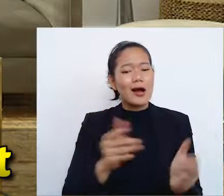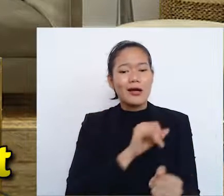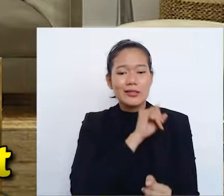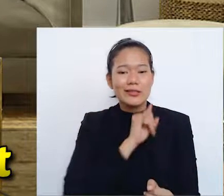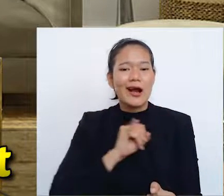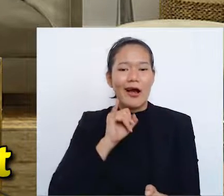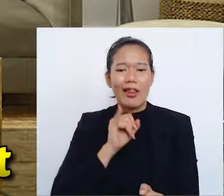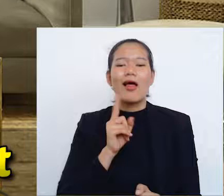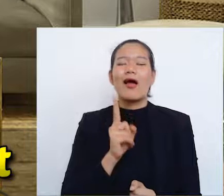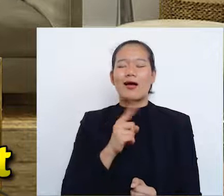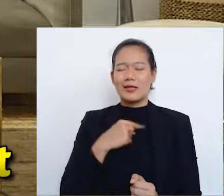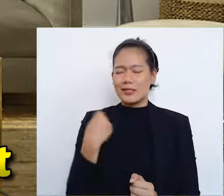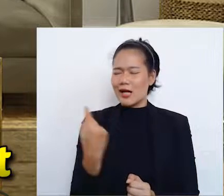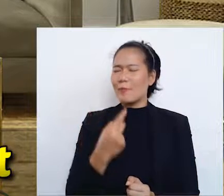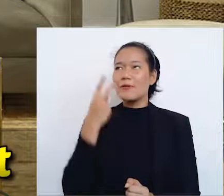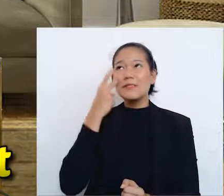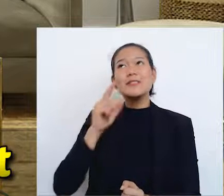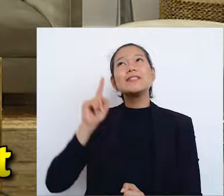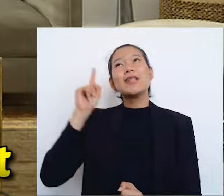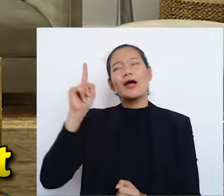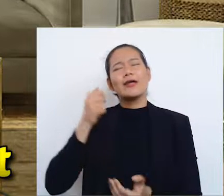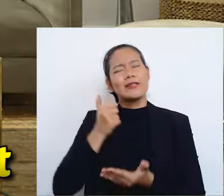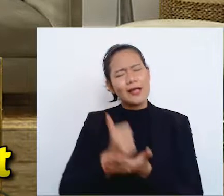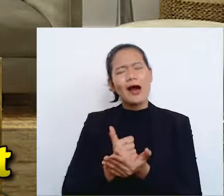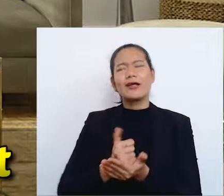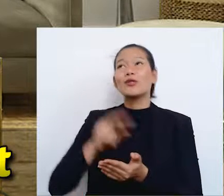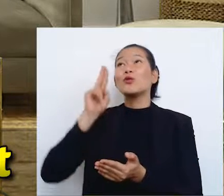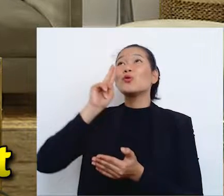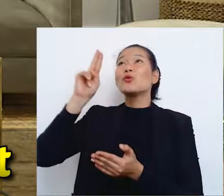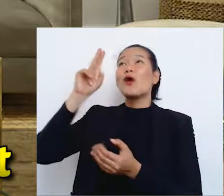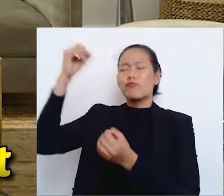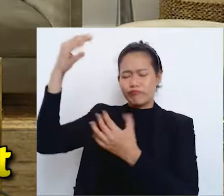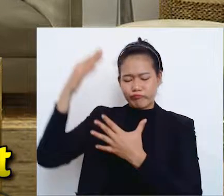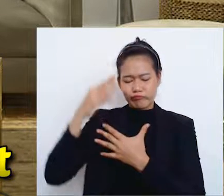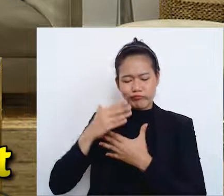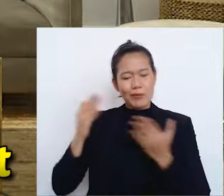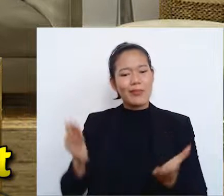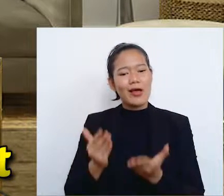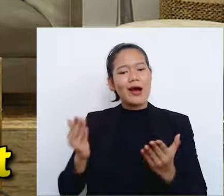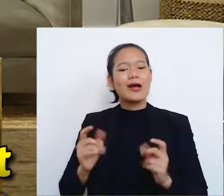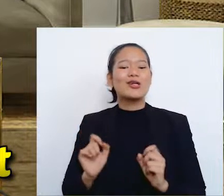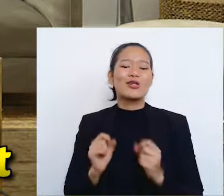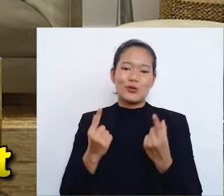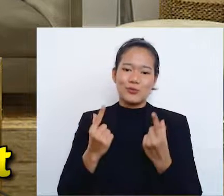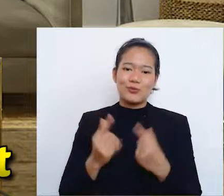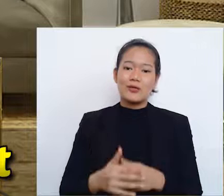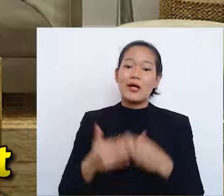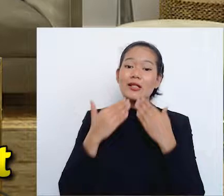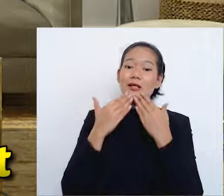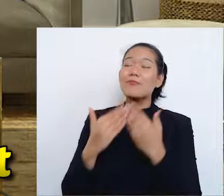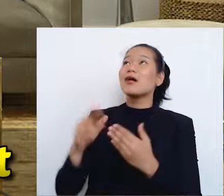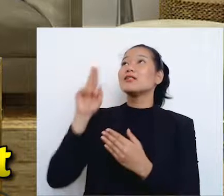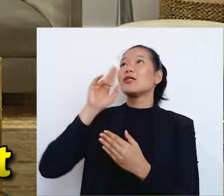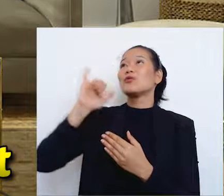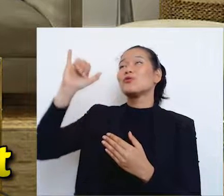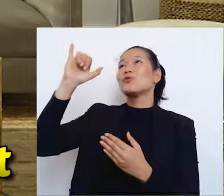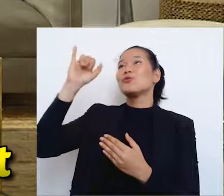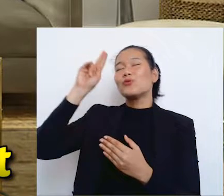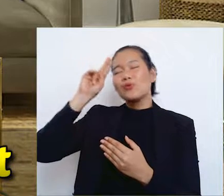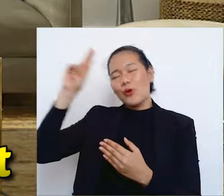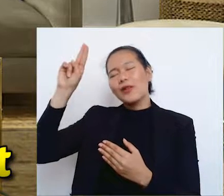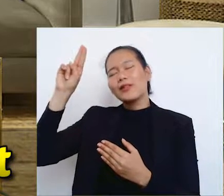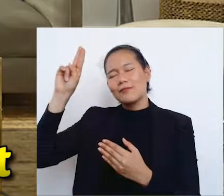kami pun percaya, kami meyakini Tuhan memelihara kehidupan kami. Terima kasih ya